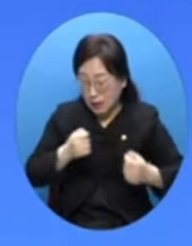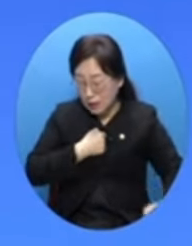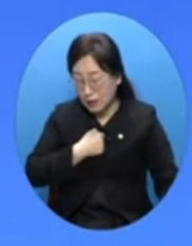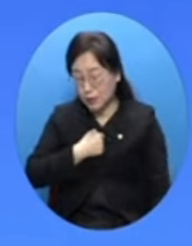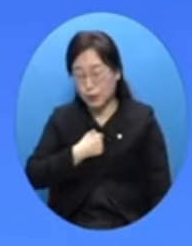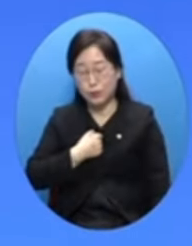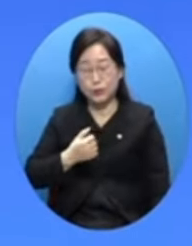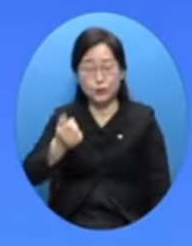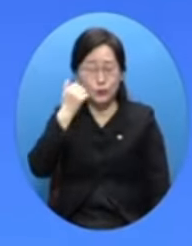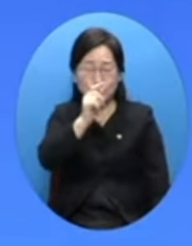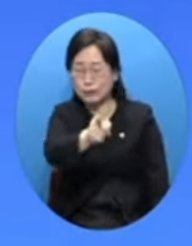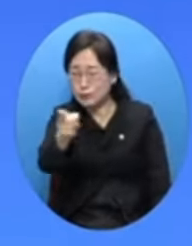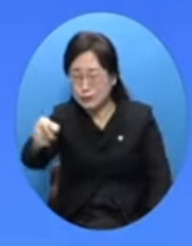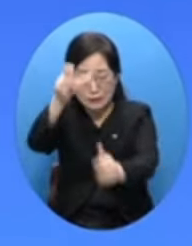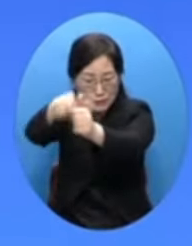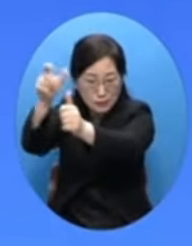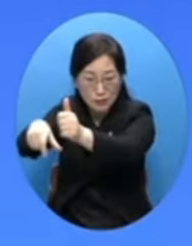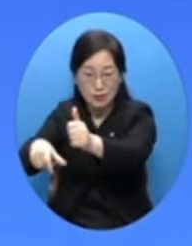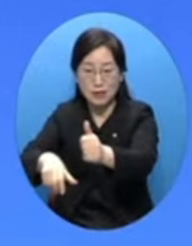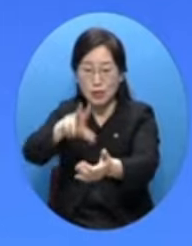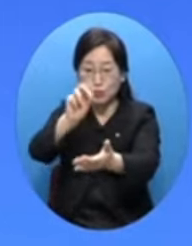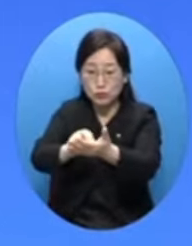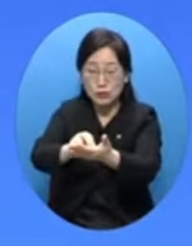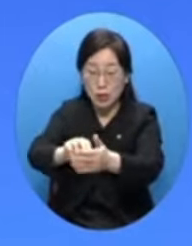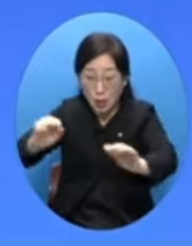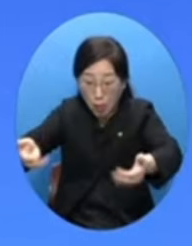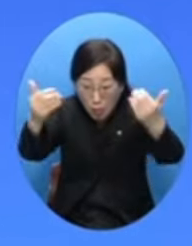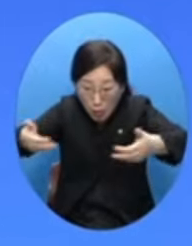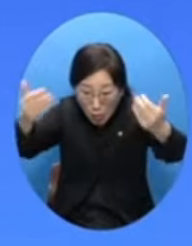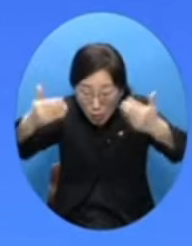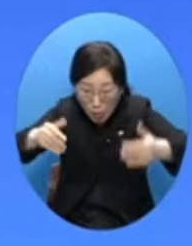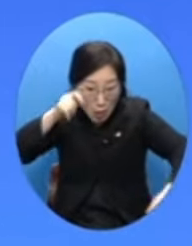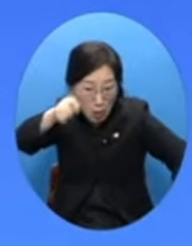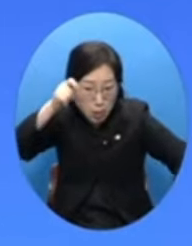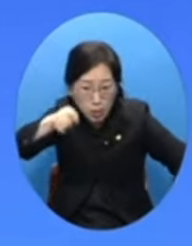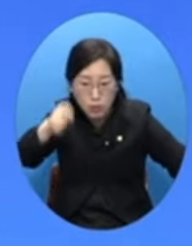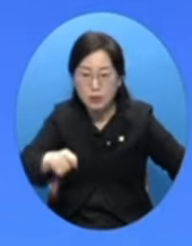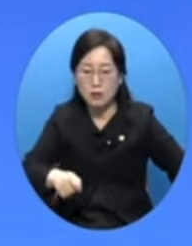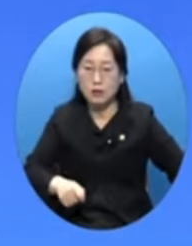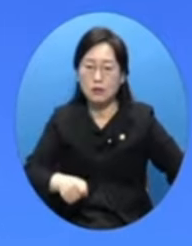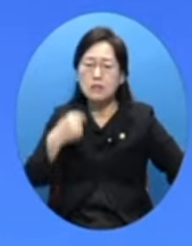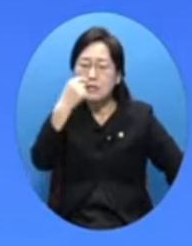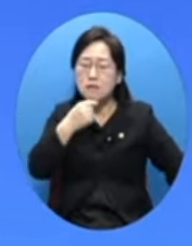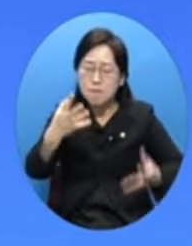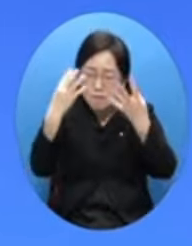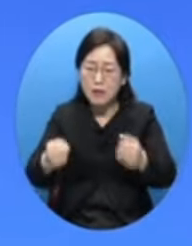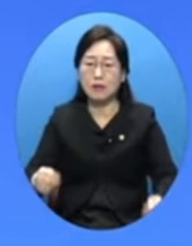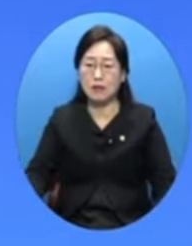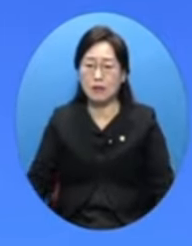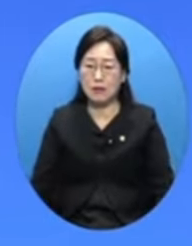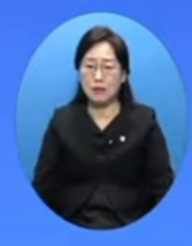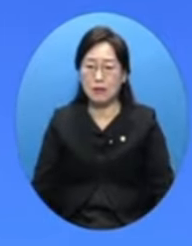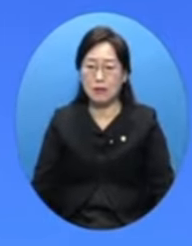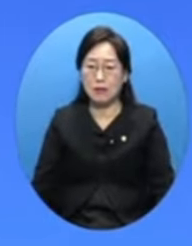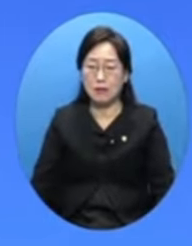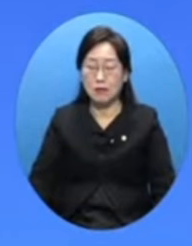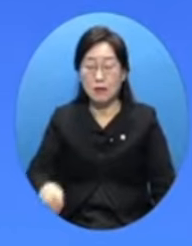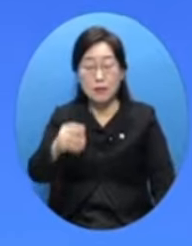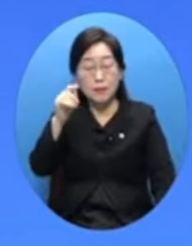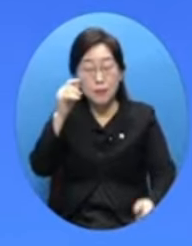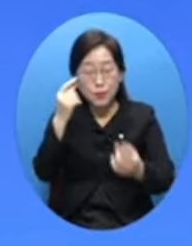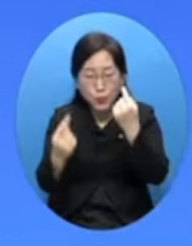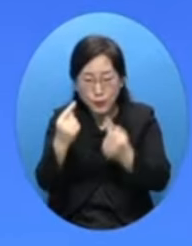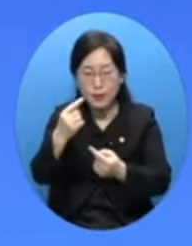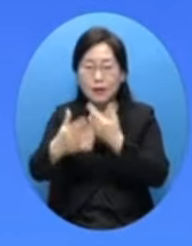누구에 탓을 하고 자꾸 문제를 또 들쳐 내고 또 문제만 이야기합니다 문제를 말았을 때 문제보다 크신 하나님을